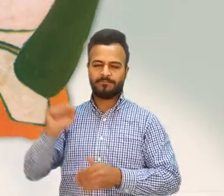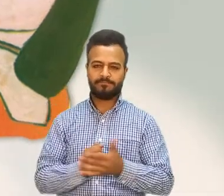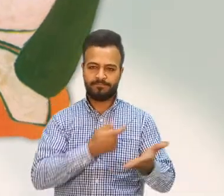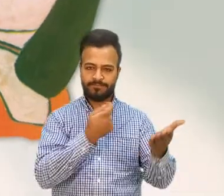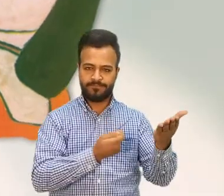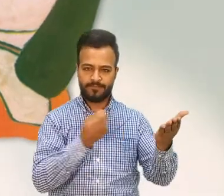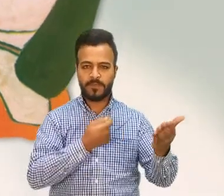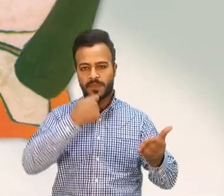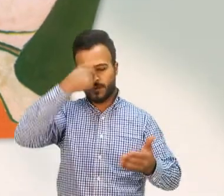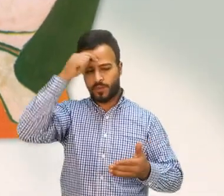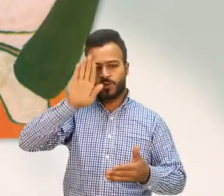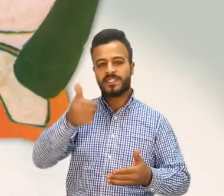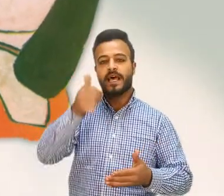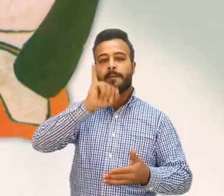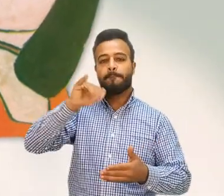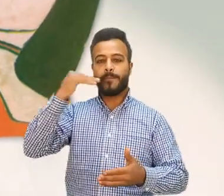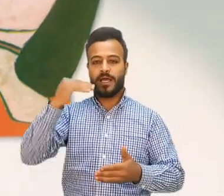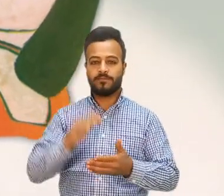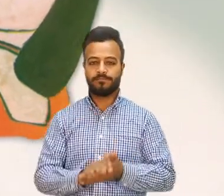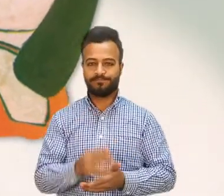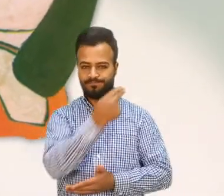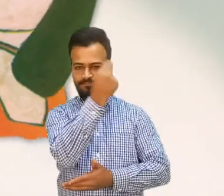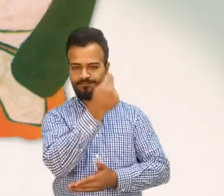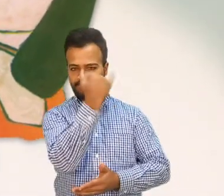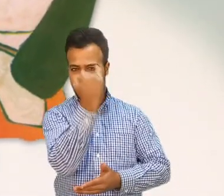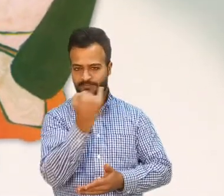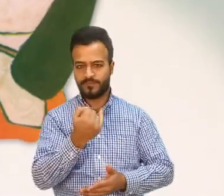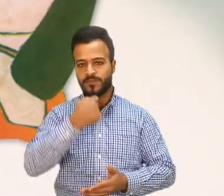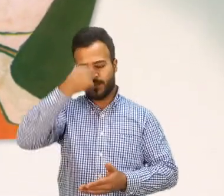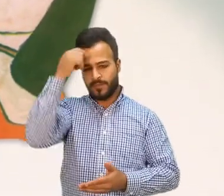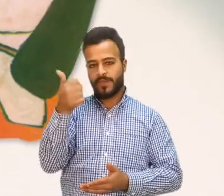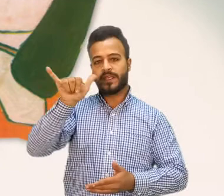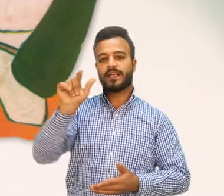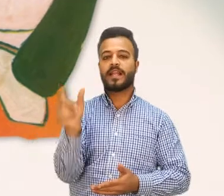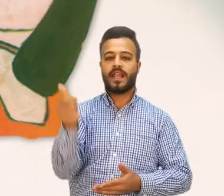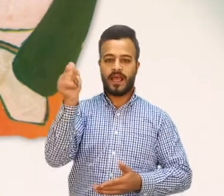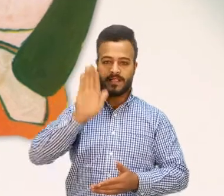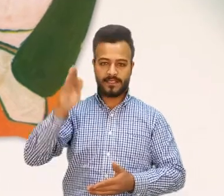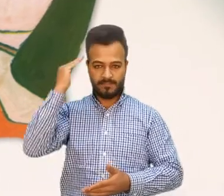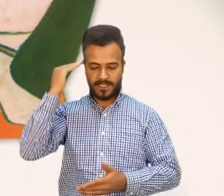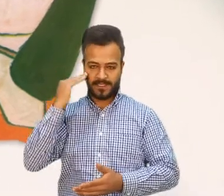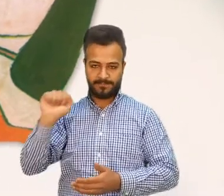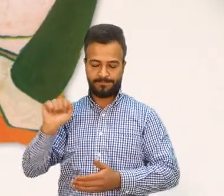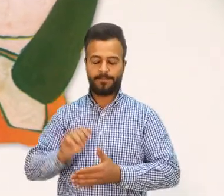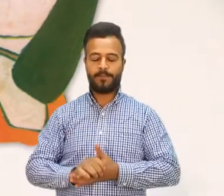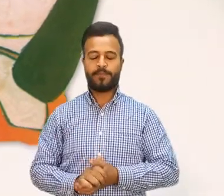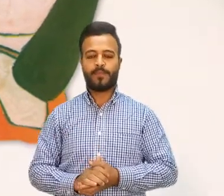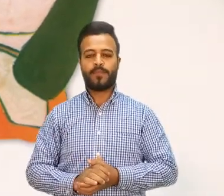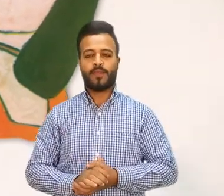تأليف سامح العبوشي، رسومات إناس حمد.